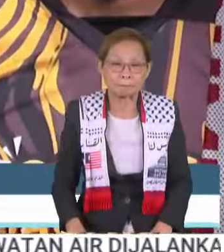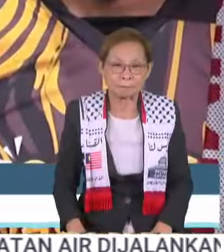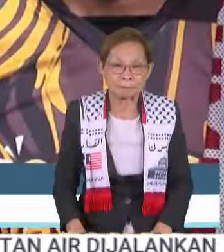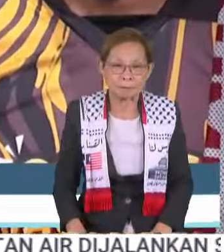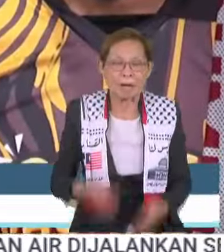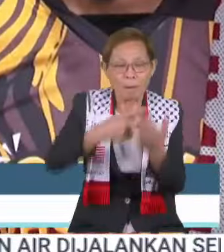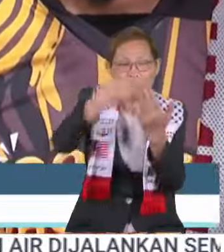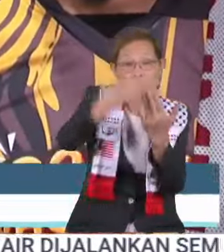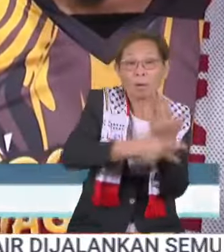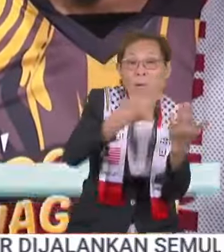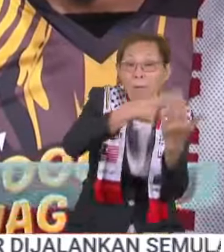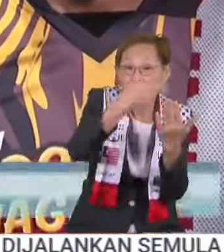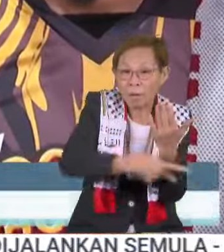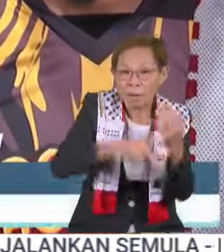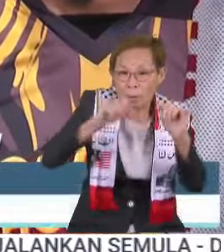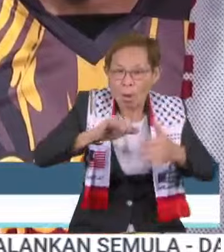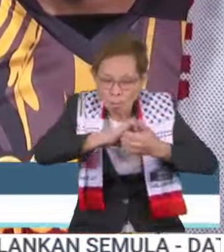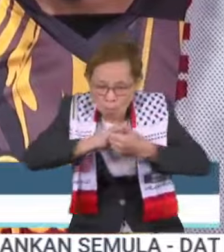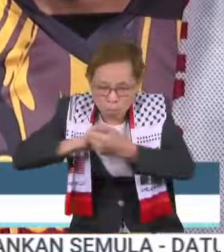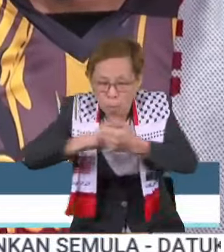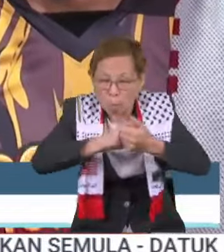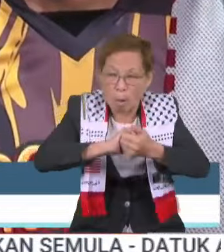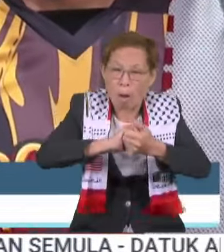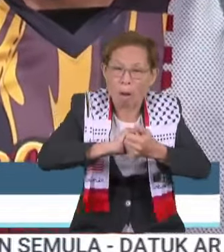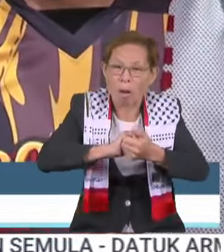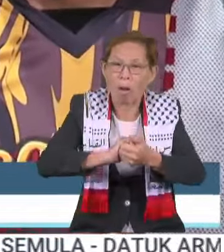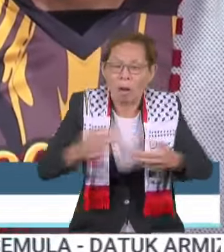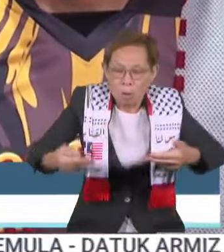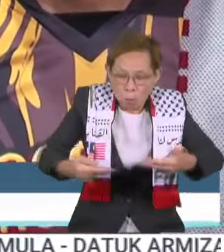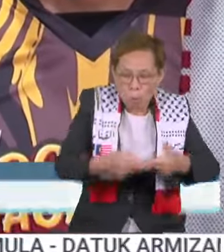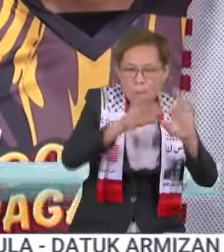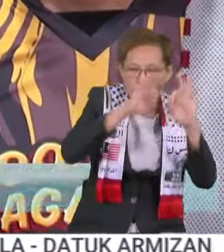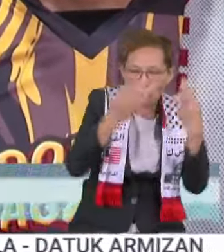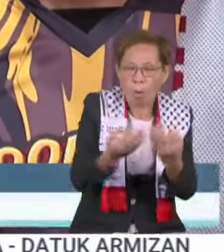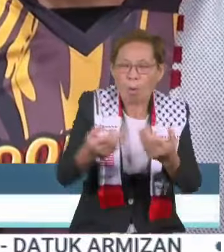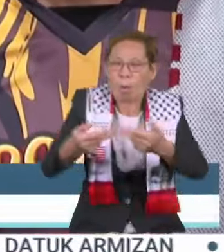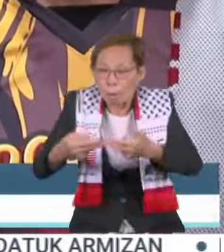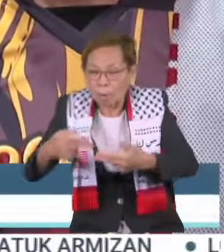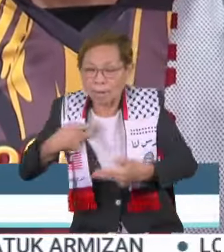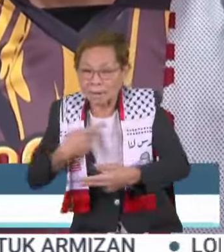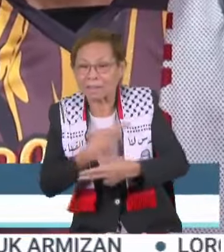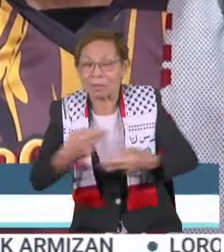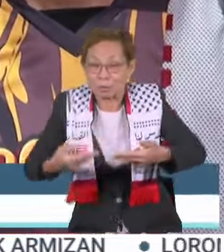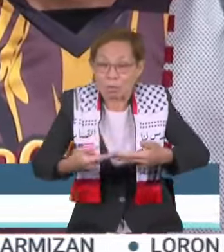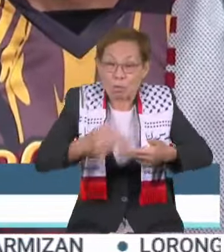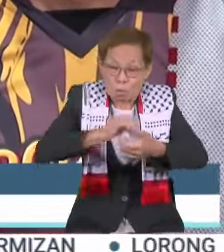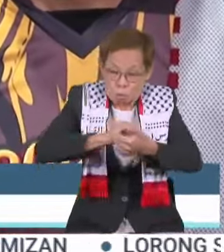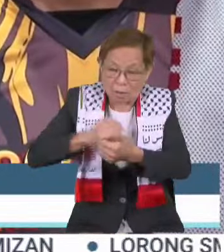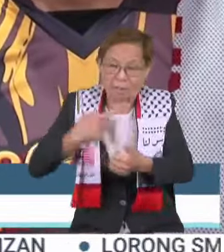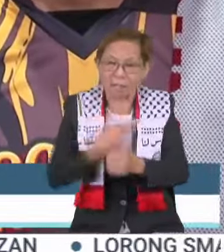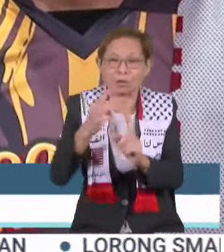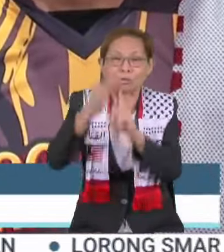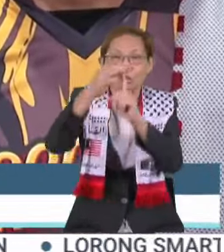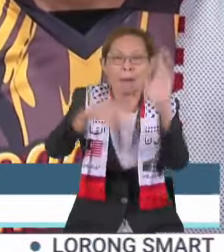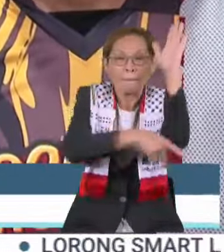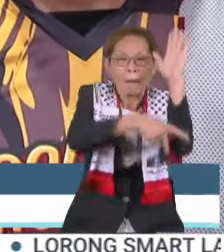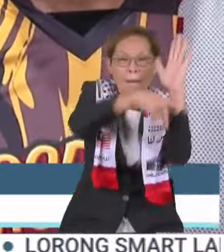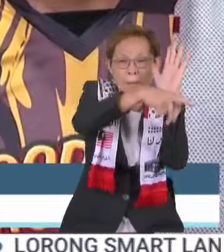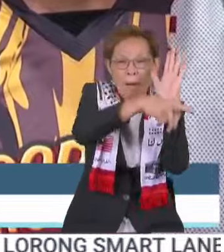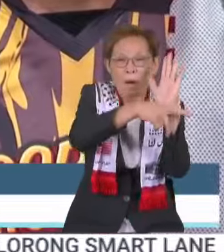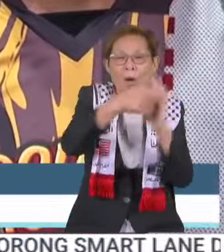Program-program sebegini, dia dapat mengeratkan lagi hubungan silaturahim, hubungan kekeluargaan, hubungan kita yang tinggal khususnya di dalam Parlimen Hulu Langat, dalam